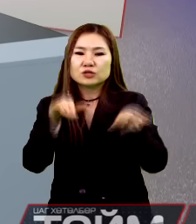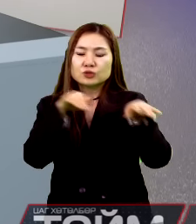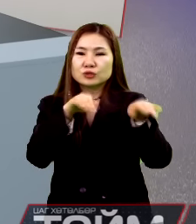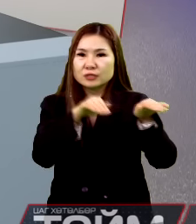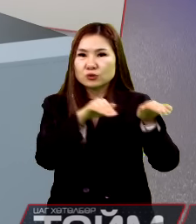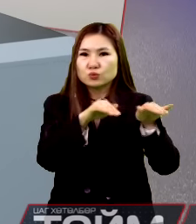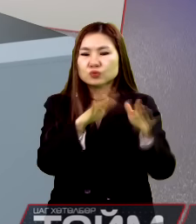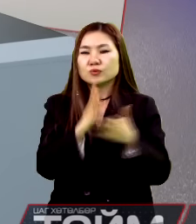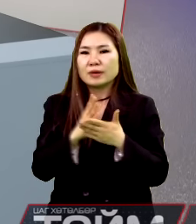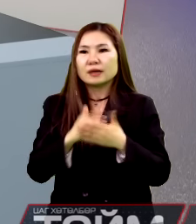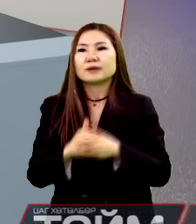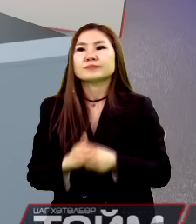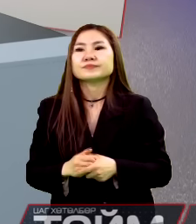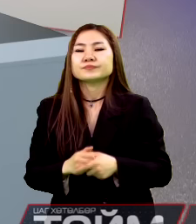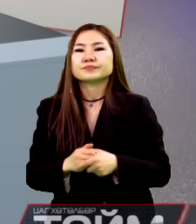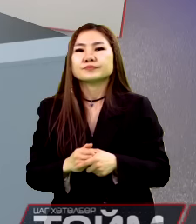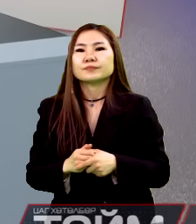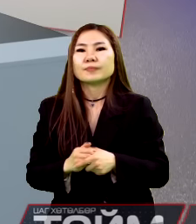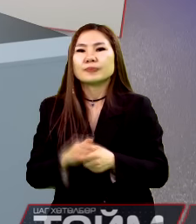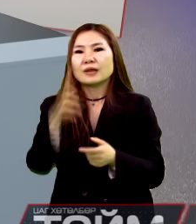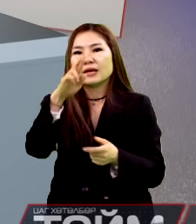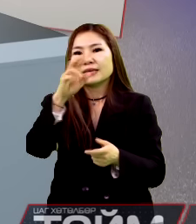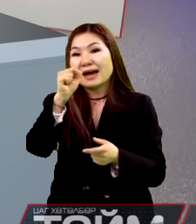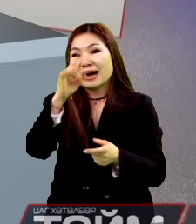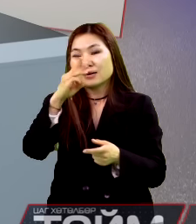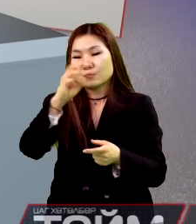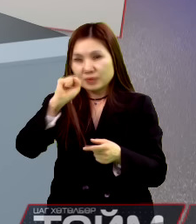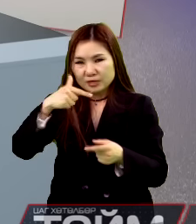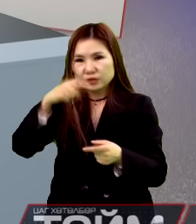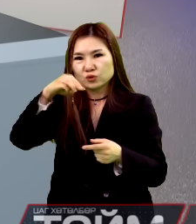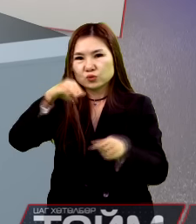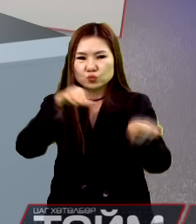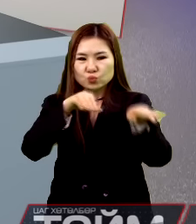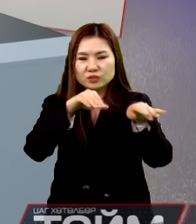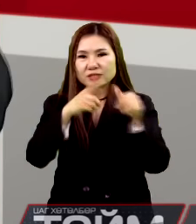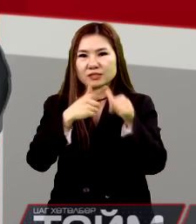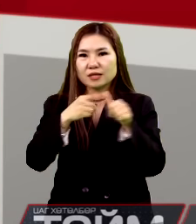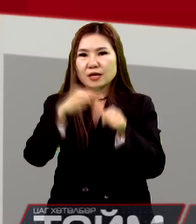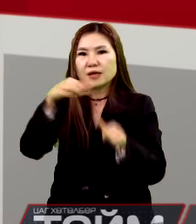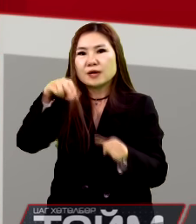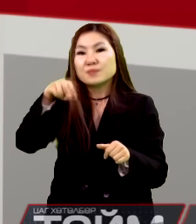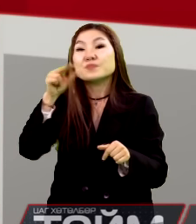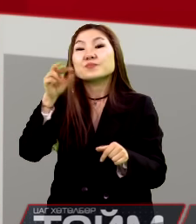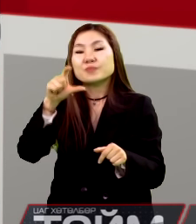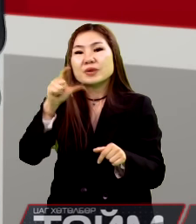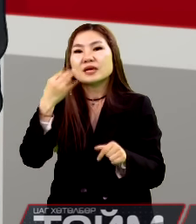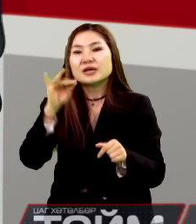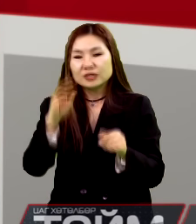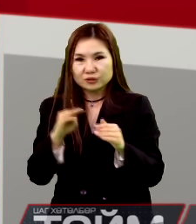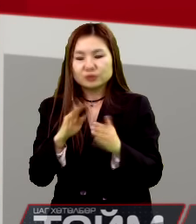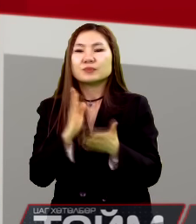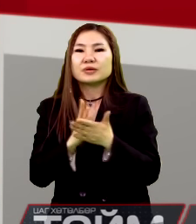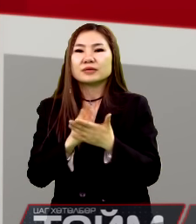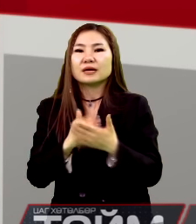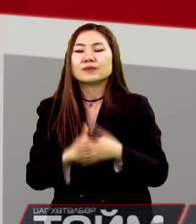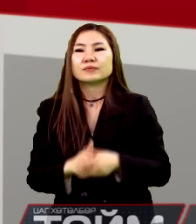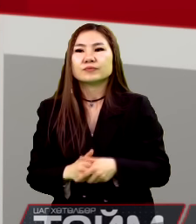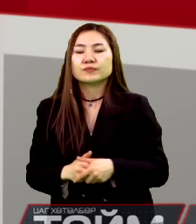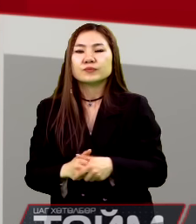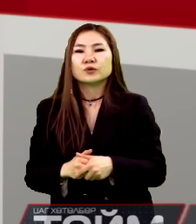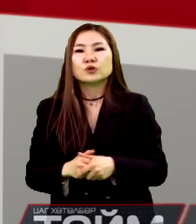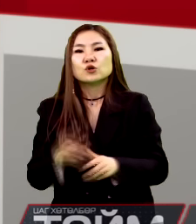дөрж байгаа штэ. Нийтэд ажиллаа маш нэгдэг үедээ маш олон гишүүнтэй болцсон. Яг тэгвэл үнэхээр одоо тэр төгжрөл бол толгойн өвчин болцсон.